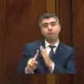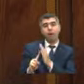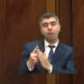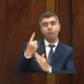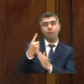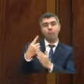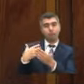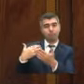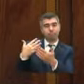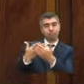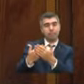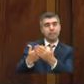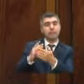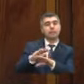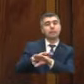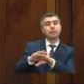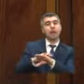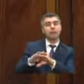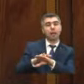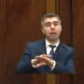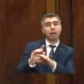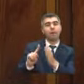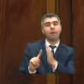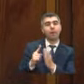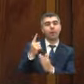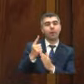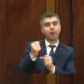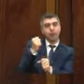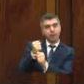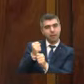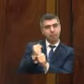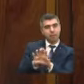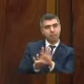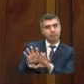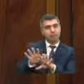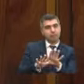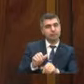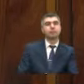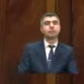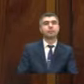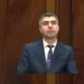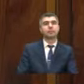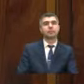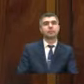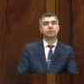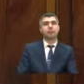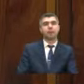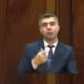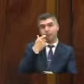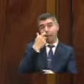كانت حكومة سياسية بامتياز، حكومة ذات رؤية